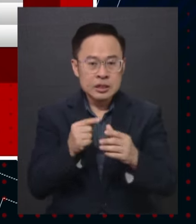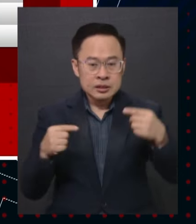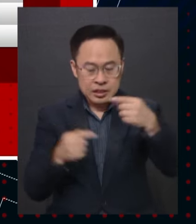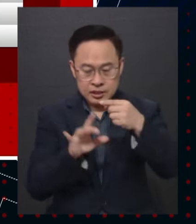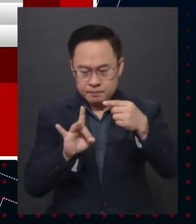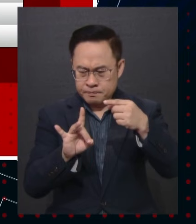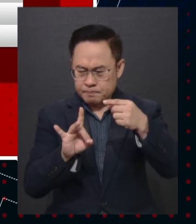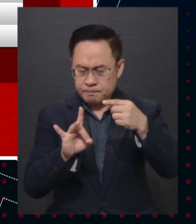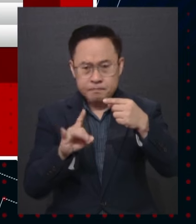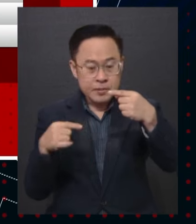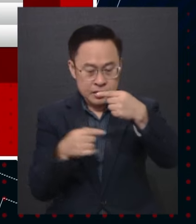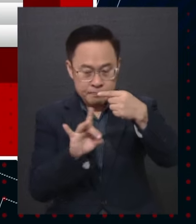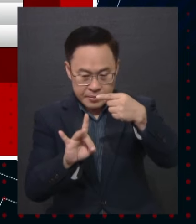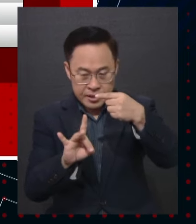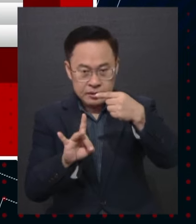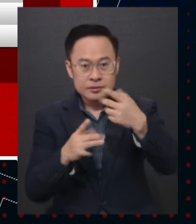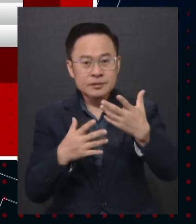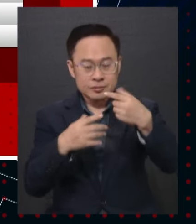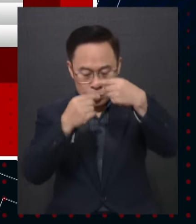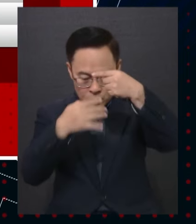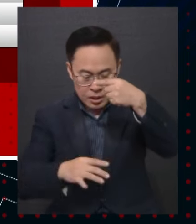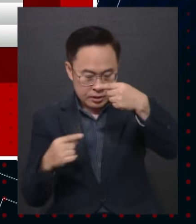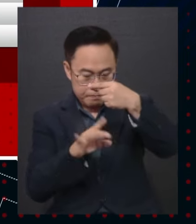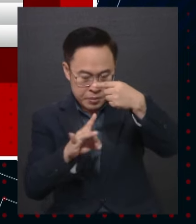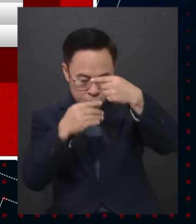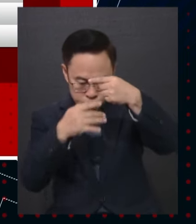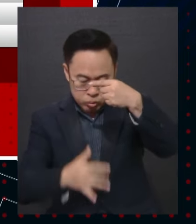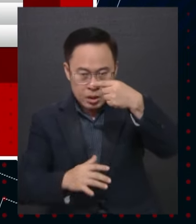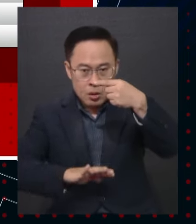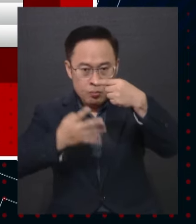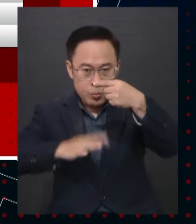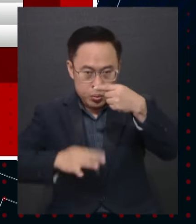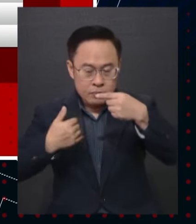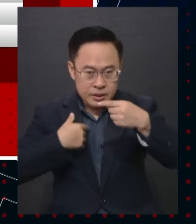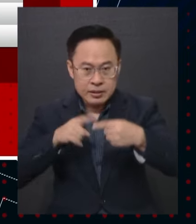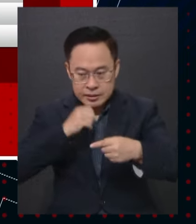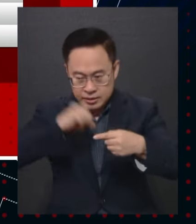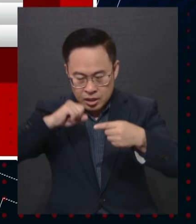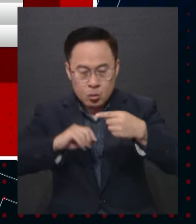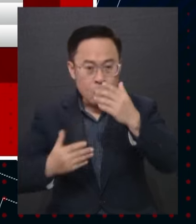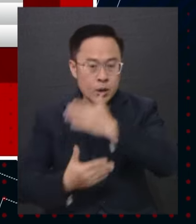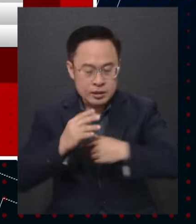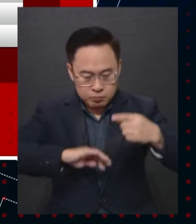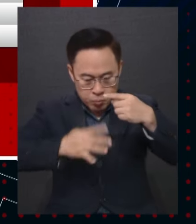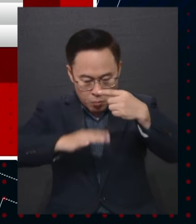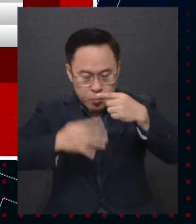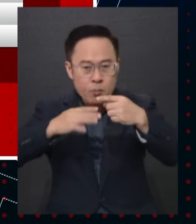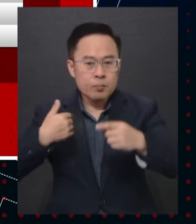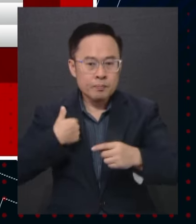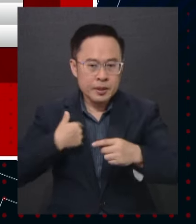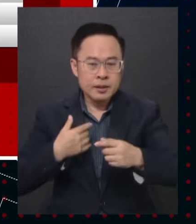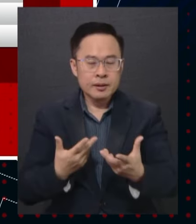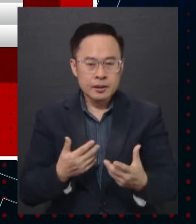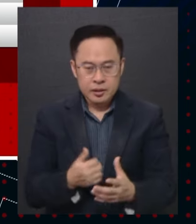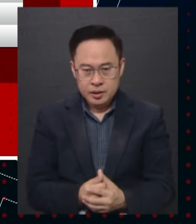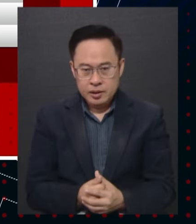ดเดียวนะ ค่ะ อาจจะหล่นได้นะ นั่นน่ะสิ ต้องบอกว่าลุ้นกัน หัวตารางก็ลุ้นท้ายตารางนี่ลุ้นเข้าไปใหญ่ทีมให